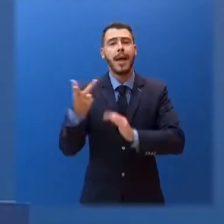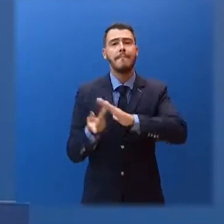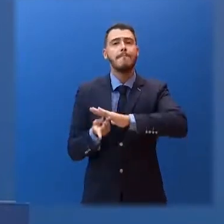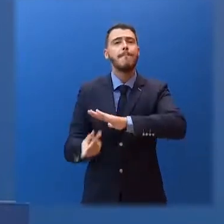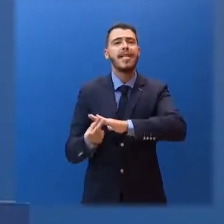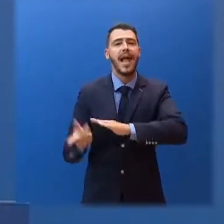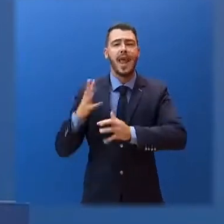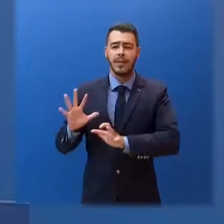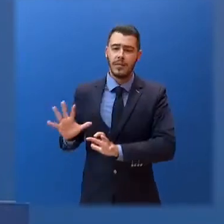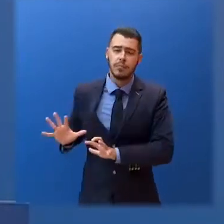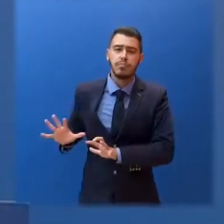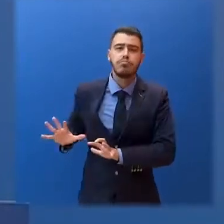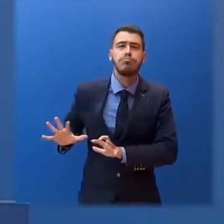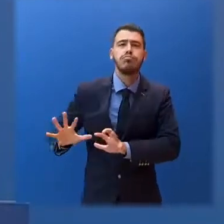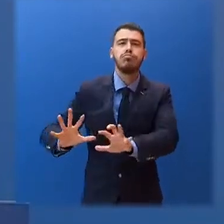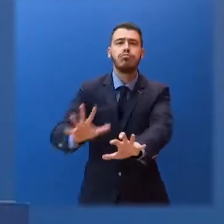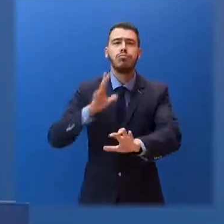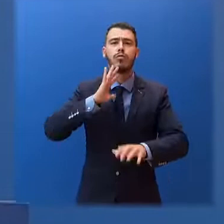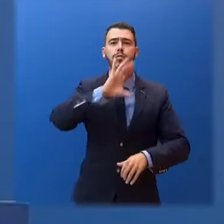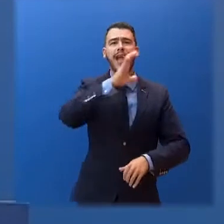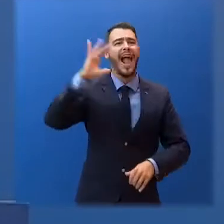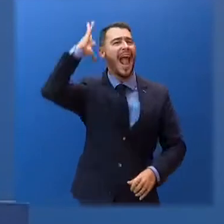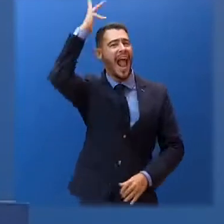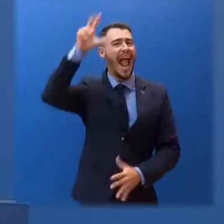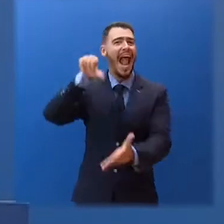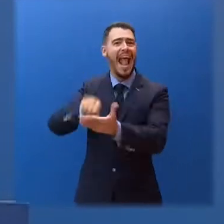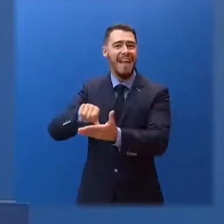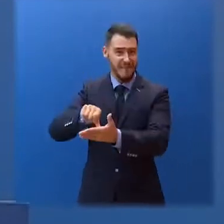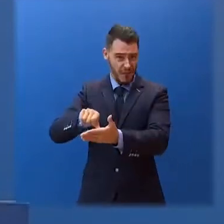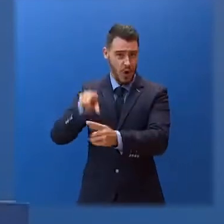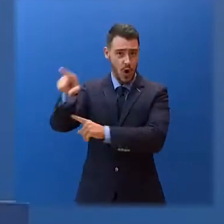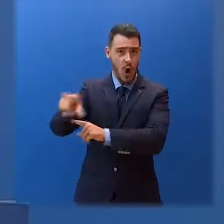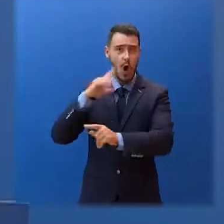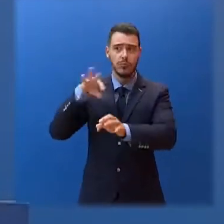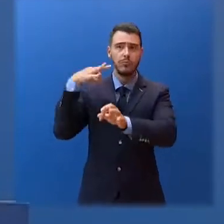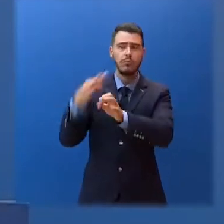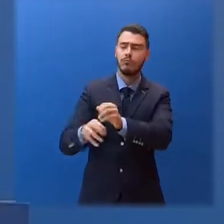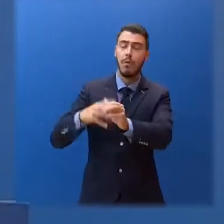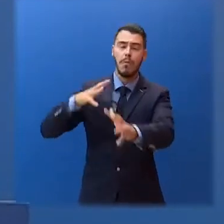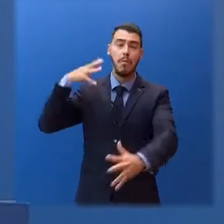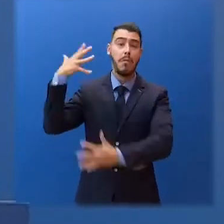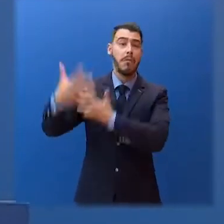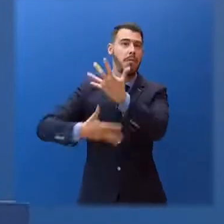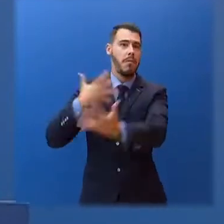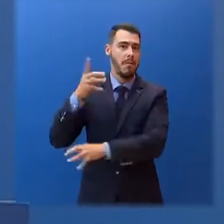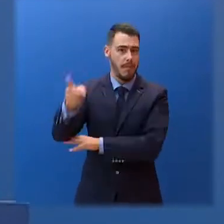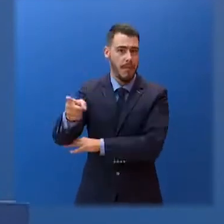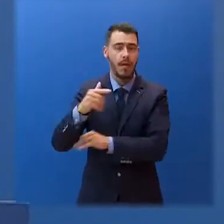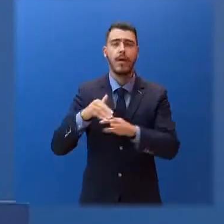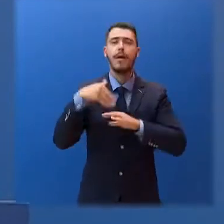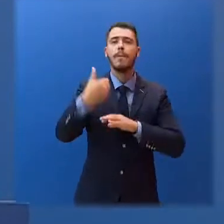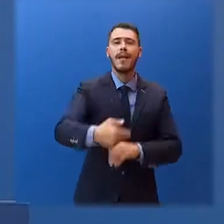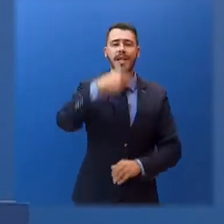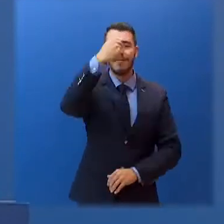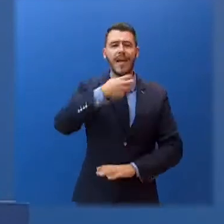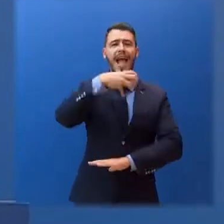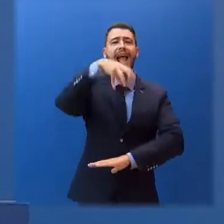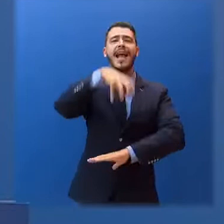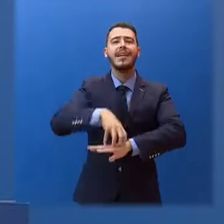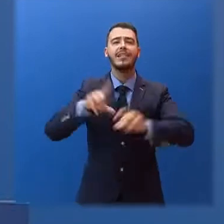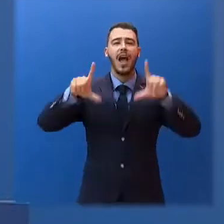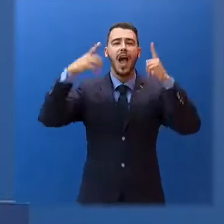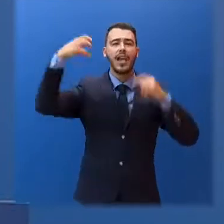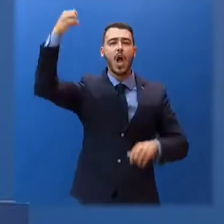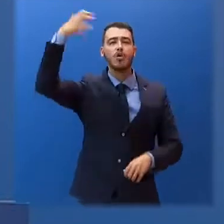Εύρο. Προσέλαβαν χαρακτήρα πρόκλησης σε ολόκληρο τον πολιτισμένο κόσμο, με τη μετατροπή της Αγίας Σοφιάς και αργότερα της